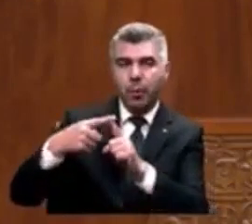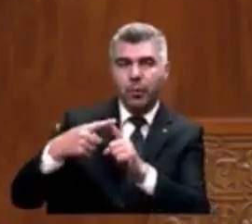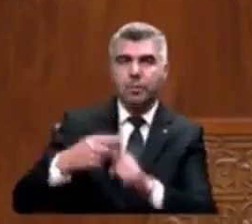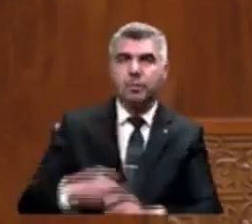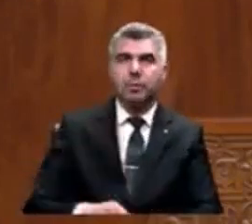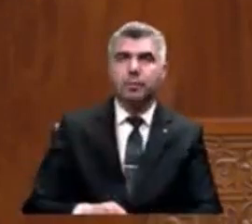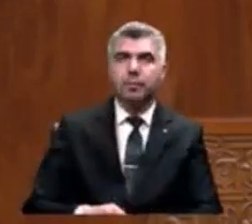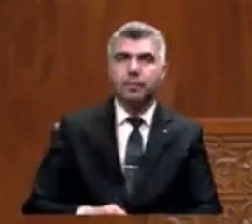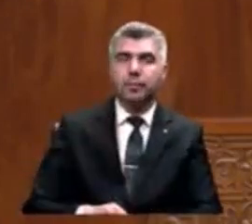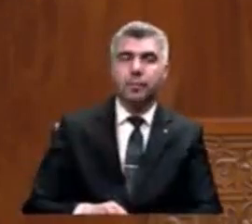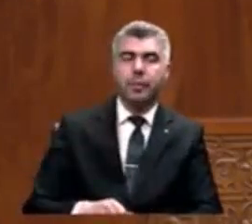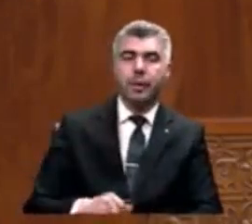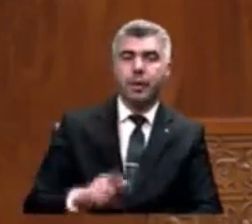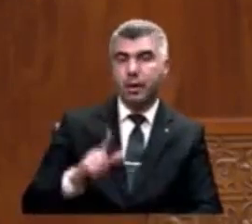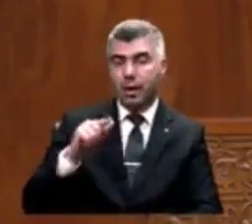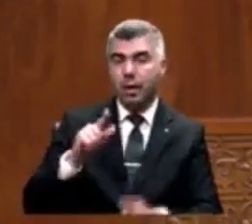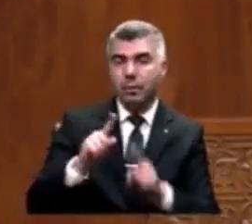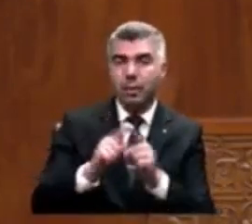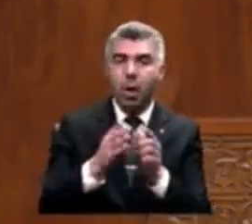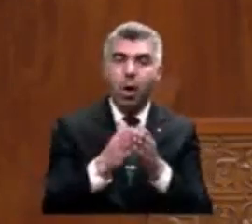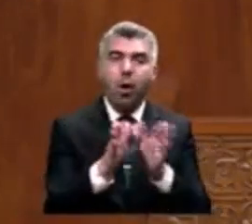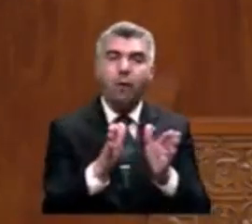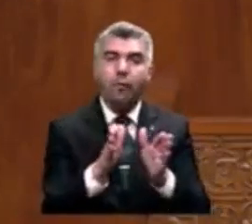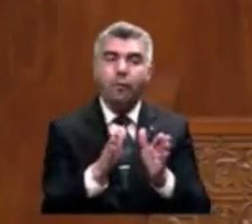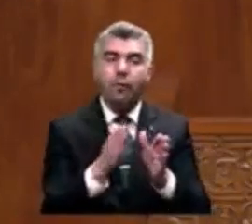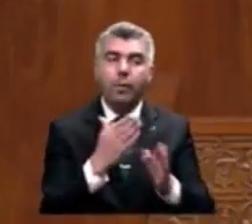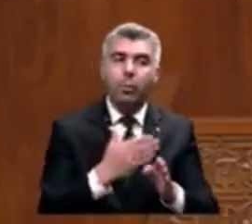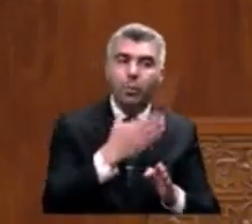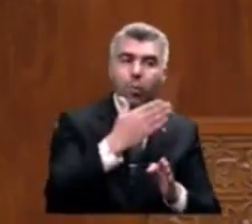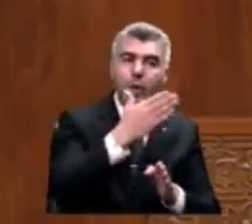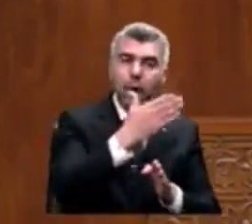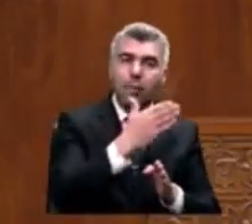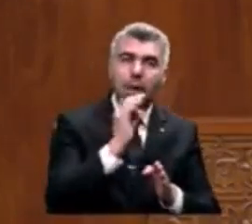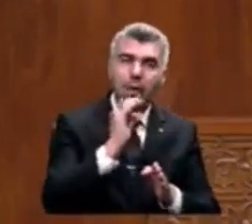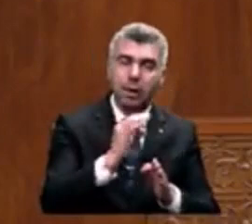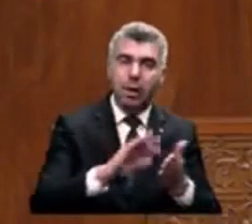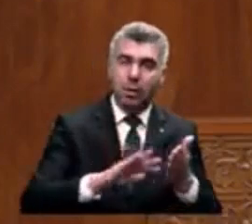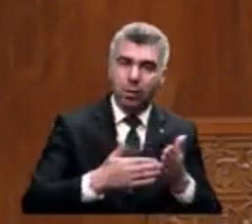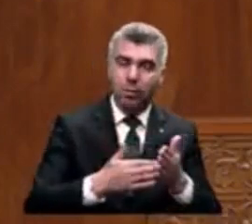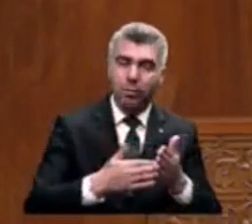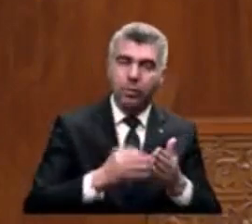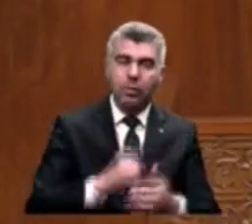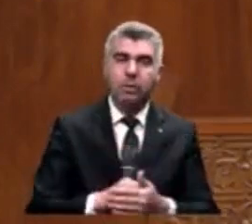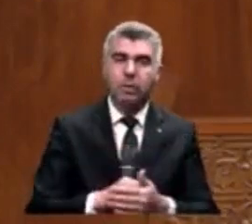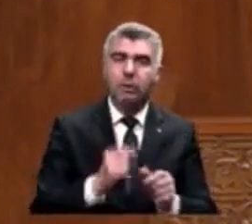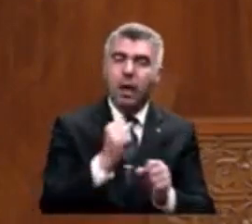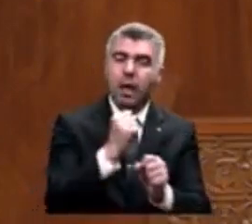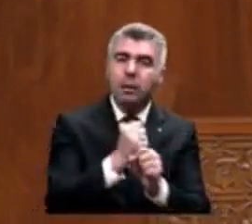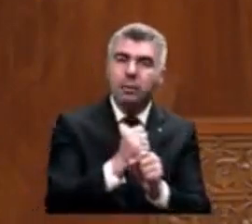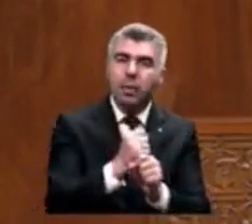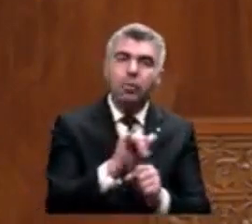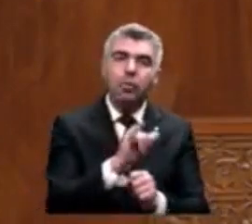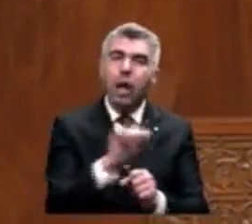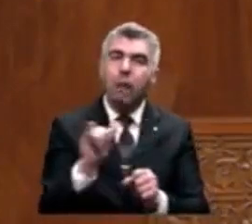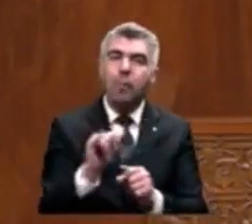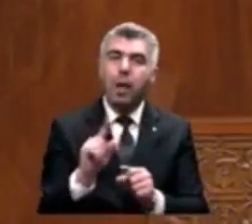مكتسبات اللي هي تتفتح واحد الأفق واحد المشوار واحد المسار مهني اللي ما كانش